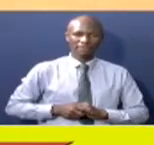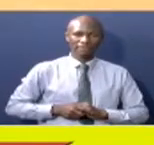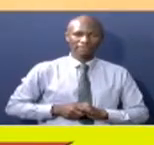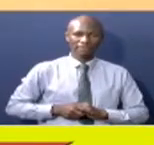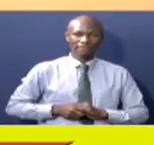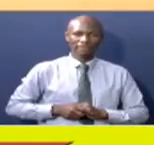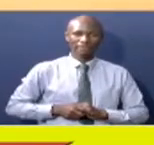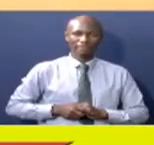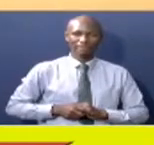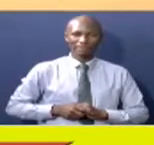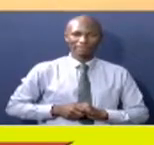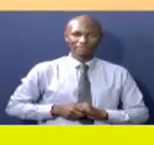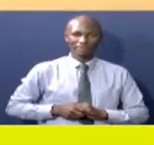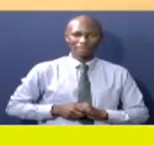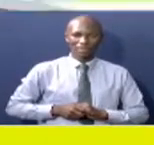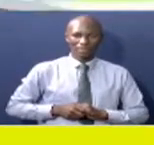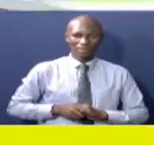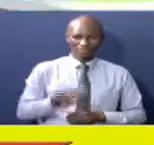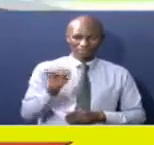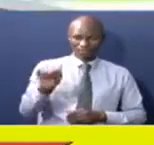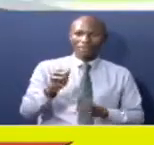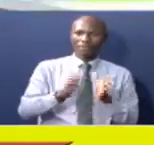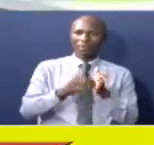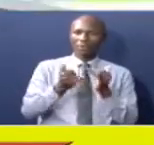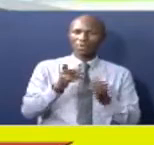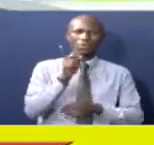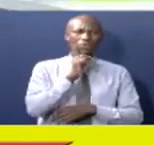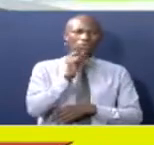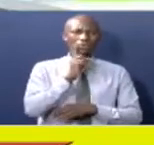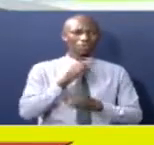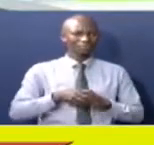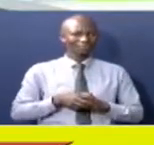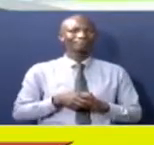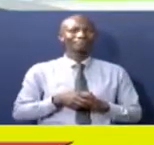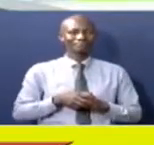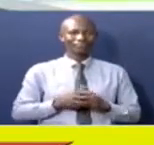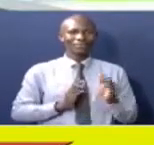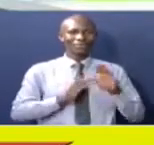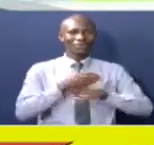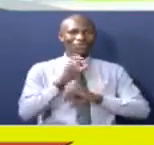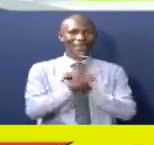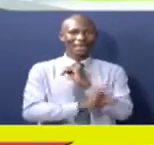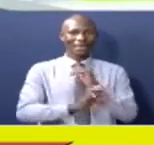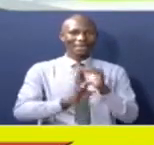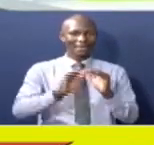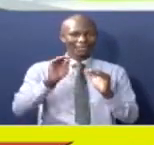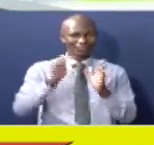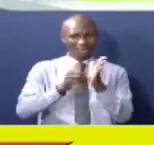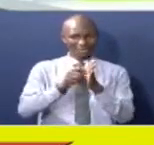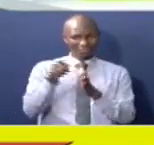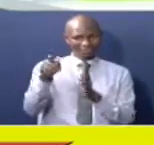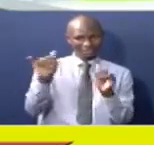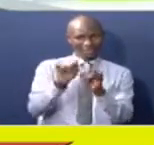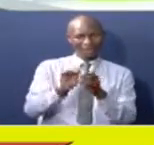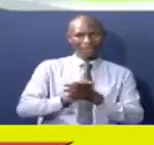Nani musiaisia tutiu mama saku? Mude nani wa uni kwina idha uja cross country di kwitha wadhisembe wabubuka undini ya masaku na